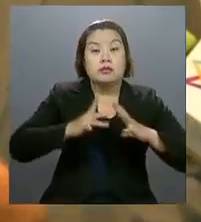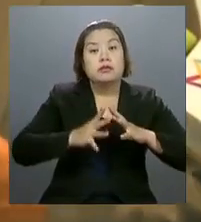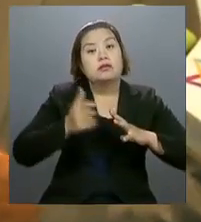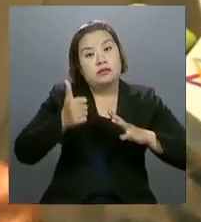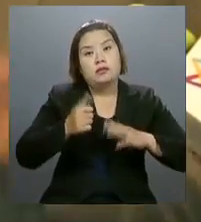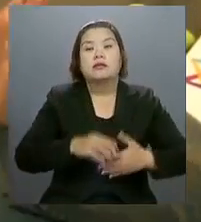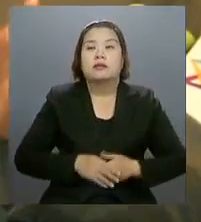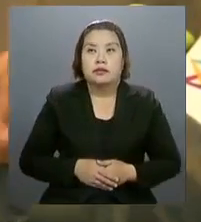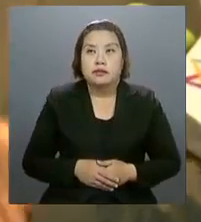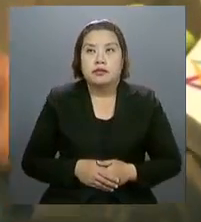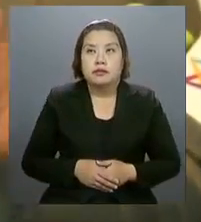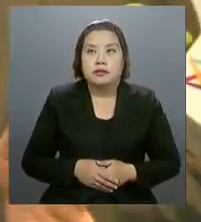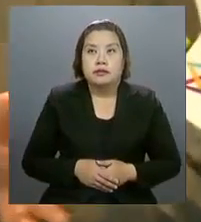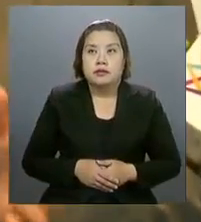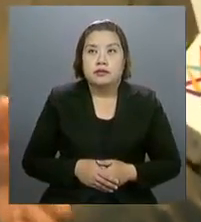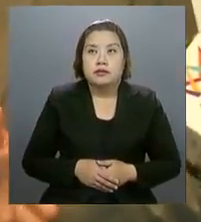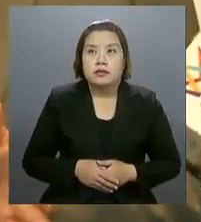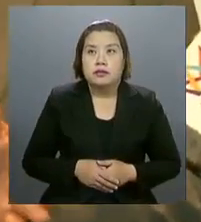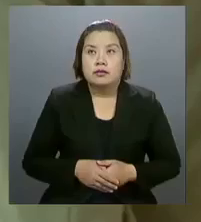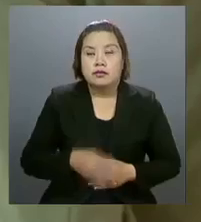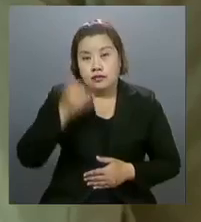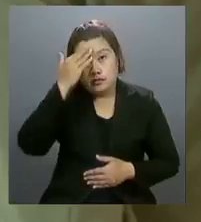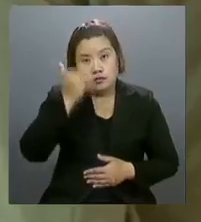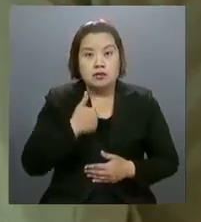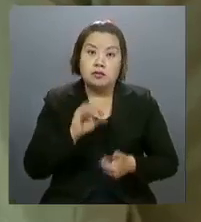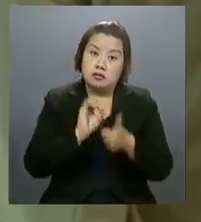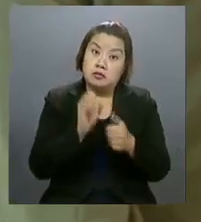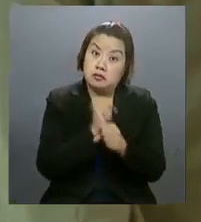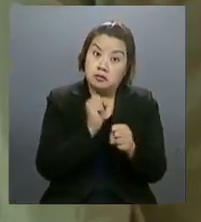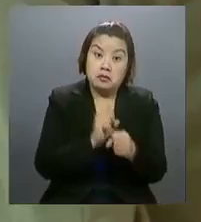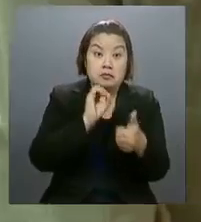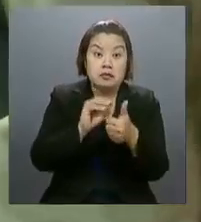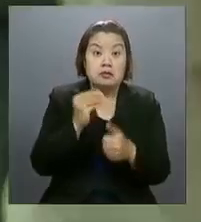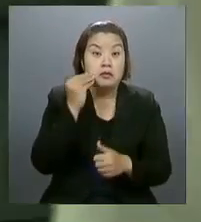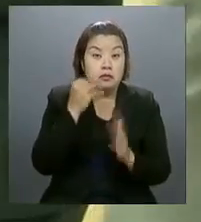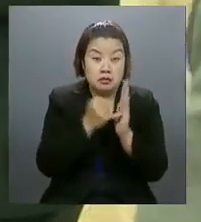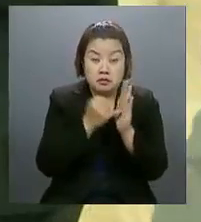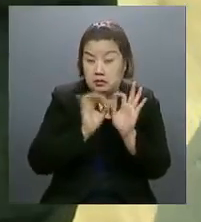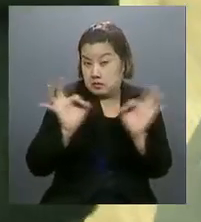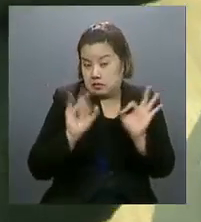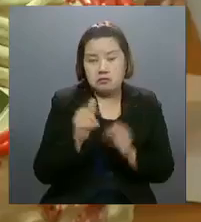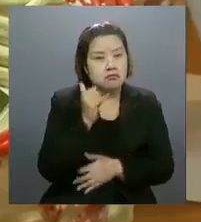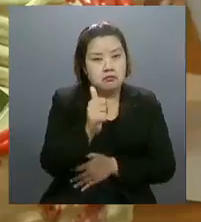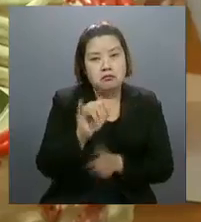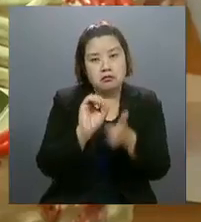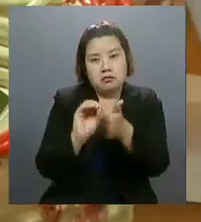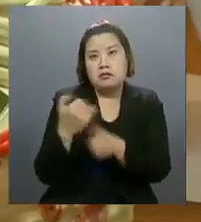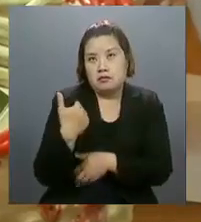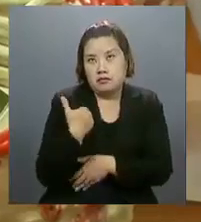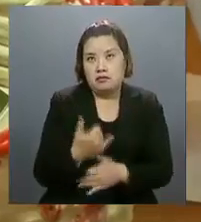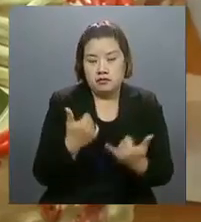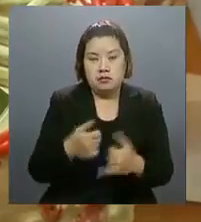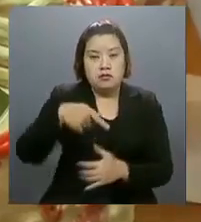ครับเข้าไปถึงในพื้นที่เลย กฎหมายส่งเสริมและพัฒนาคุณภาพชีวิตคนพิการ